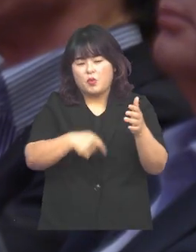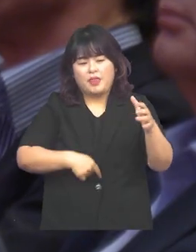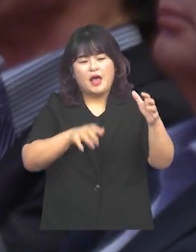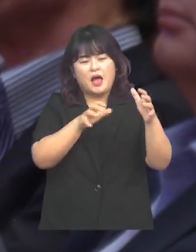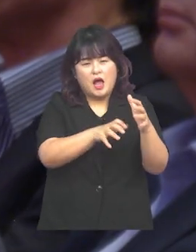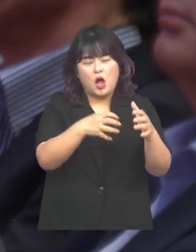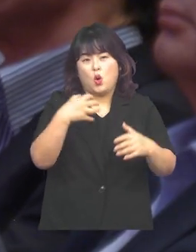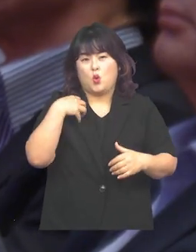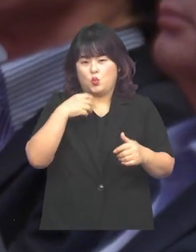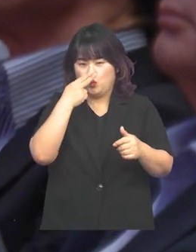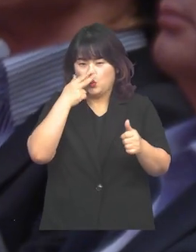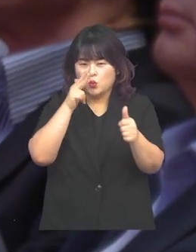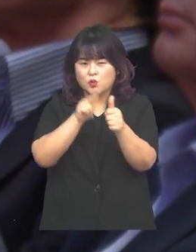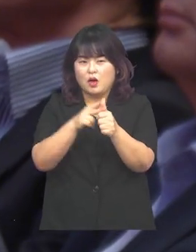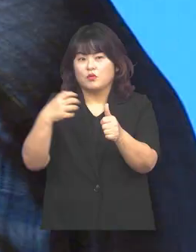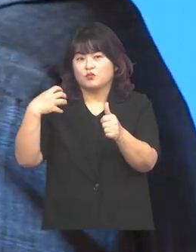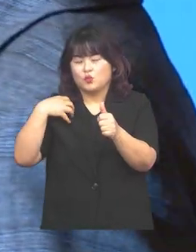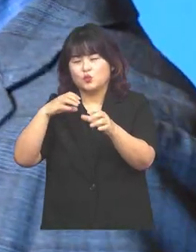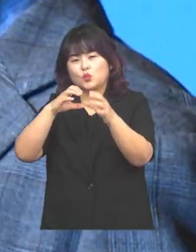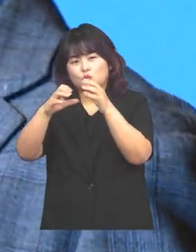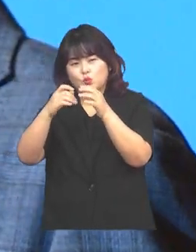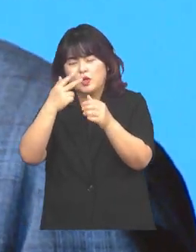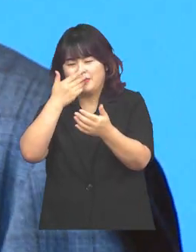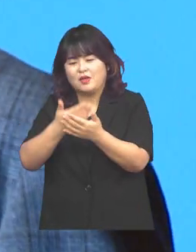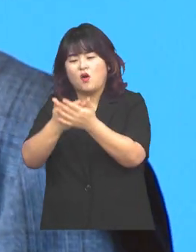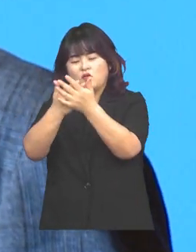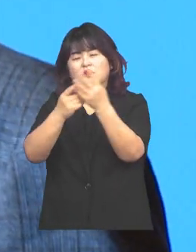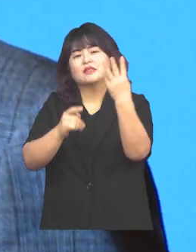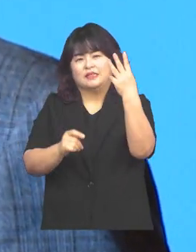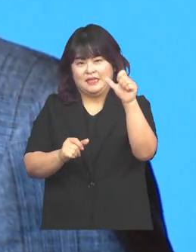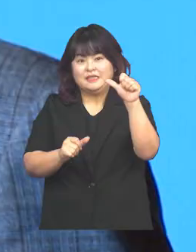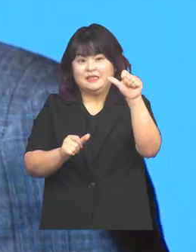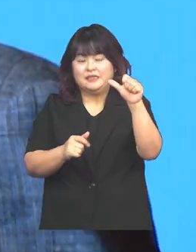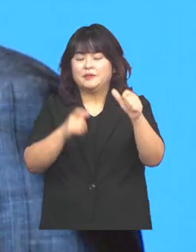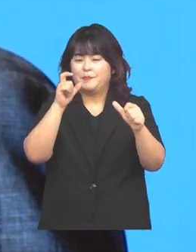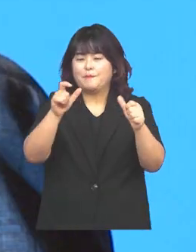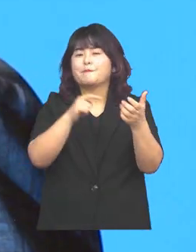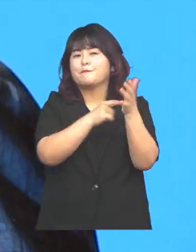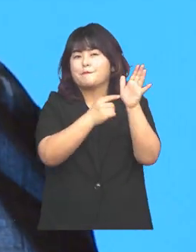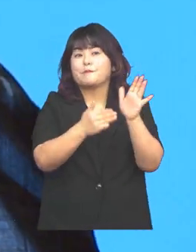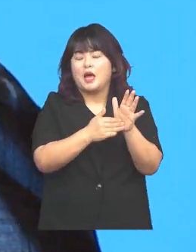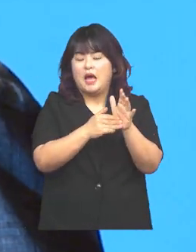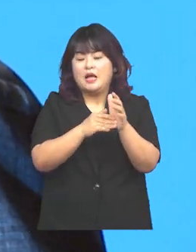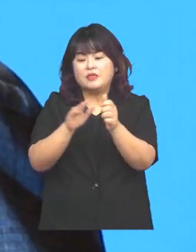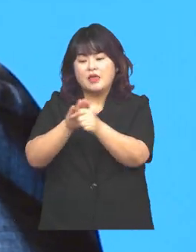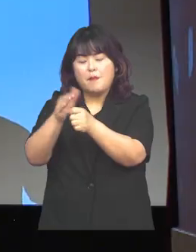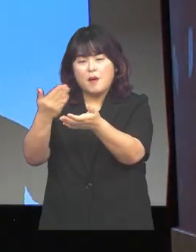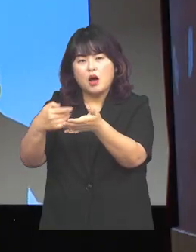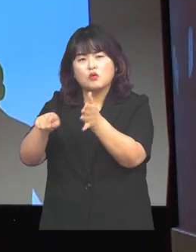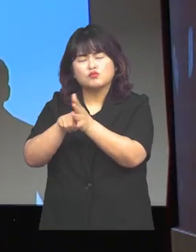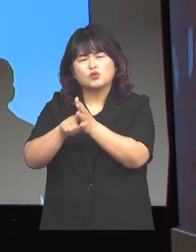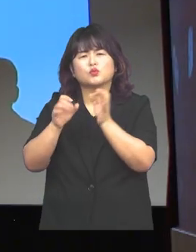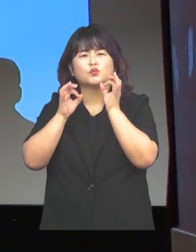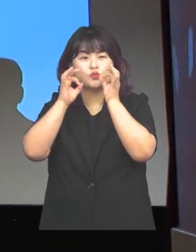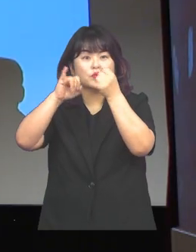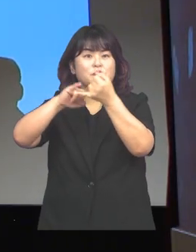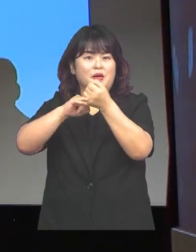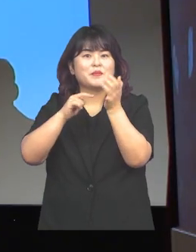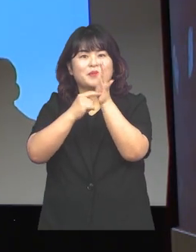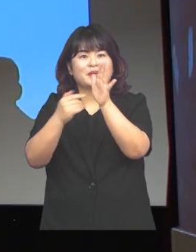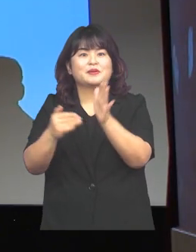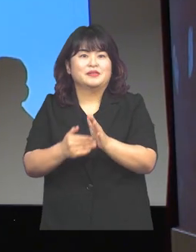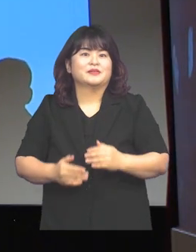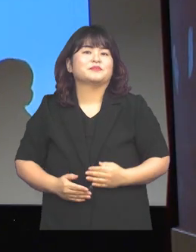도전, 책임, 소통, 성장을 강조했고 용인FC가 팬들에게 사랑받는 구단으로 성장하도록